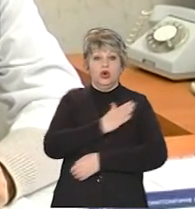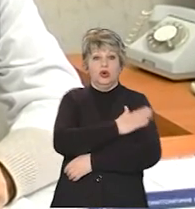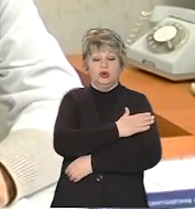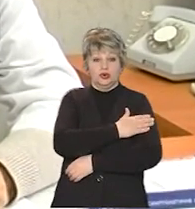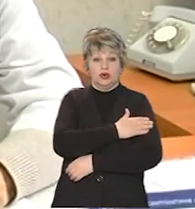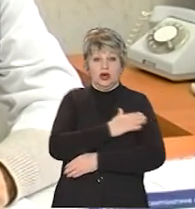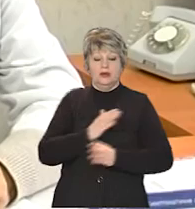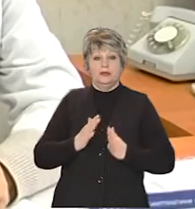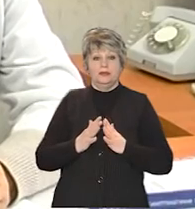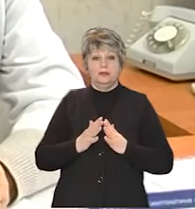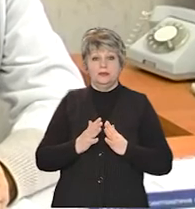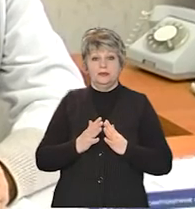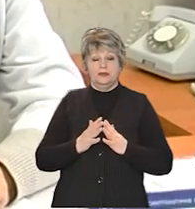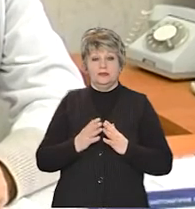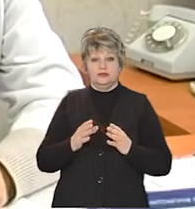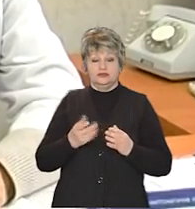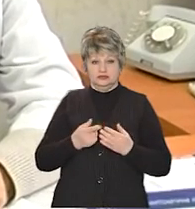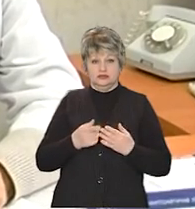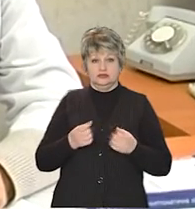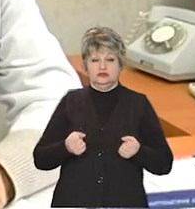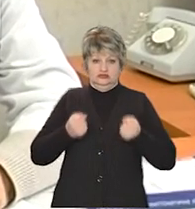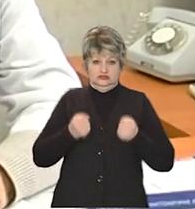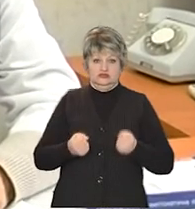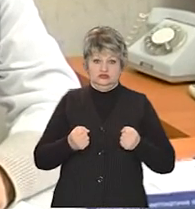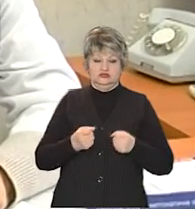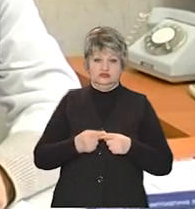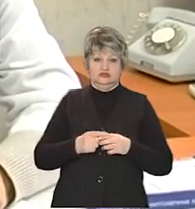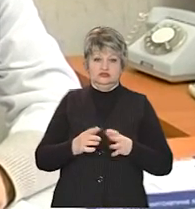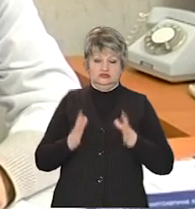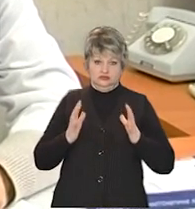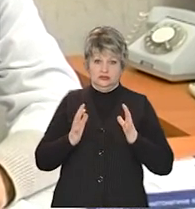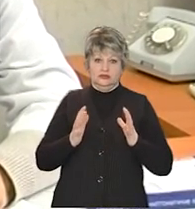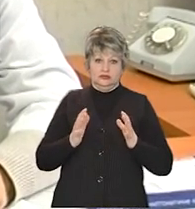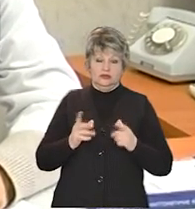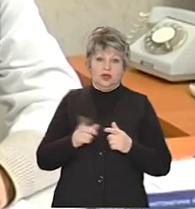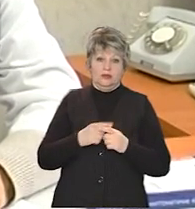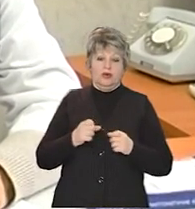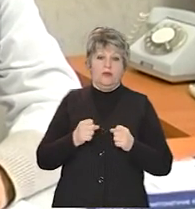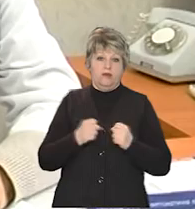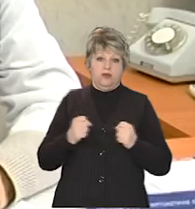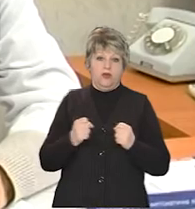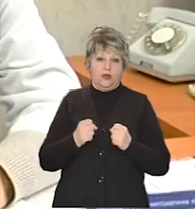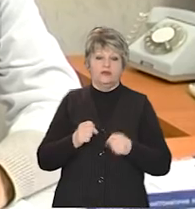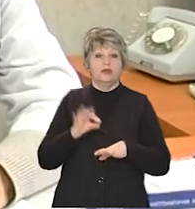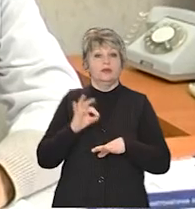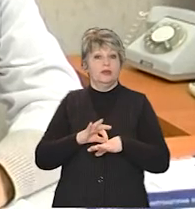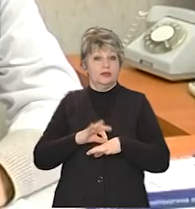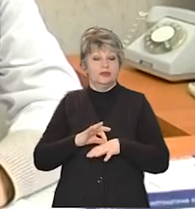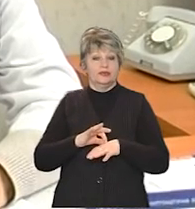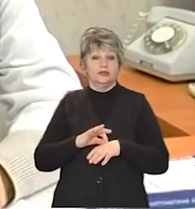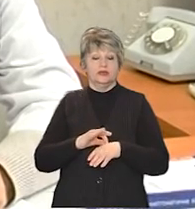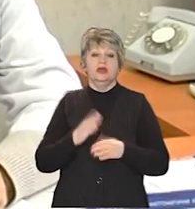рука більш маса, багато м'язевої маси або просто повні